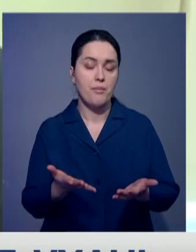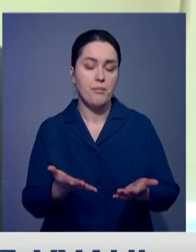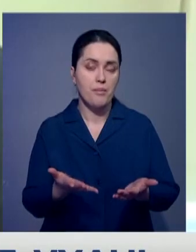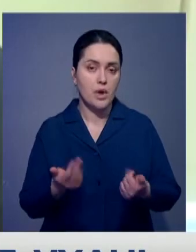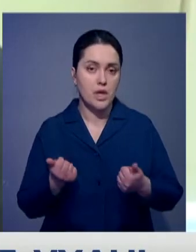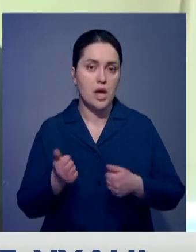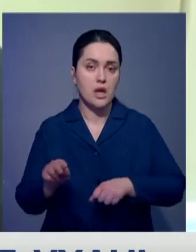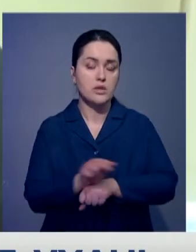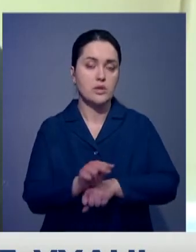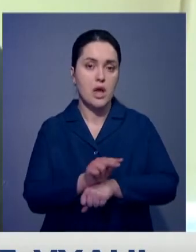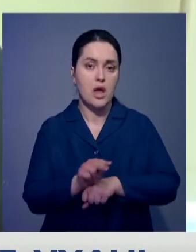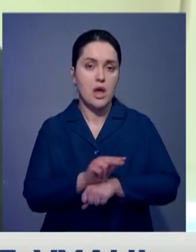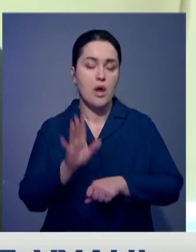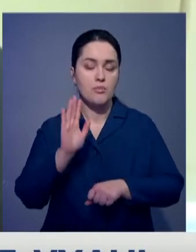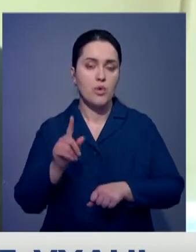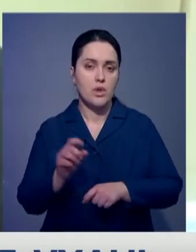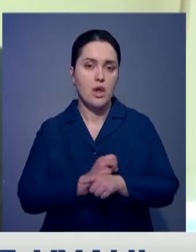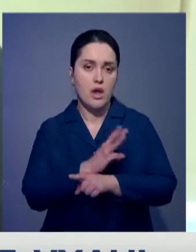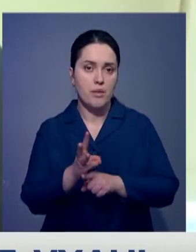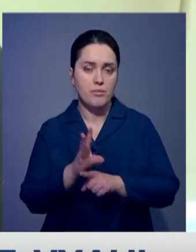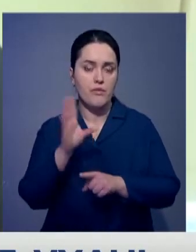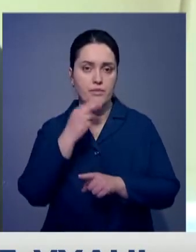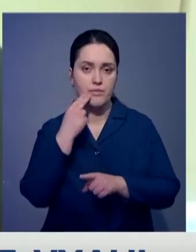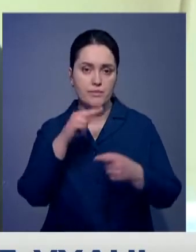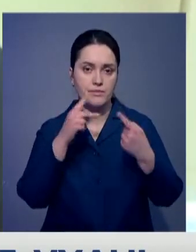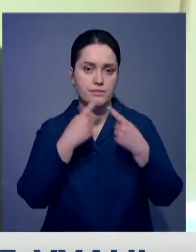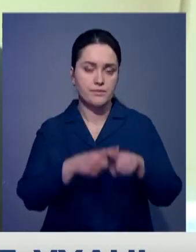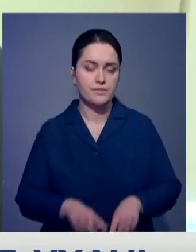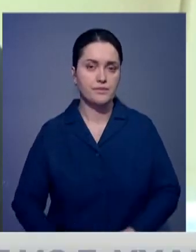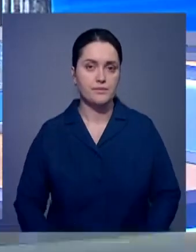пациентов. Их оснастили необходимым медоборудованием.